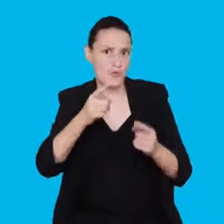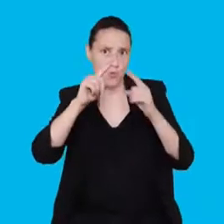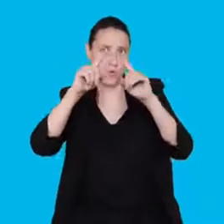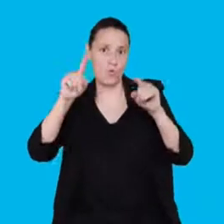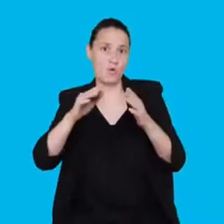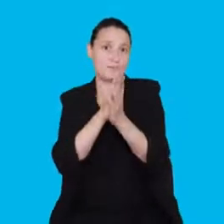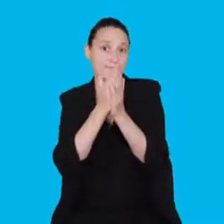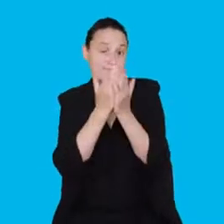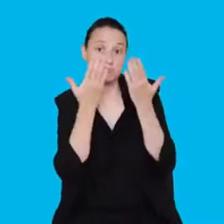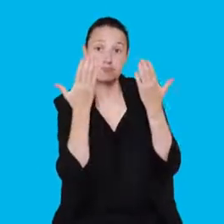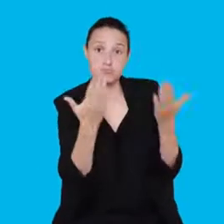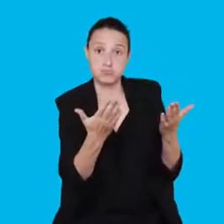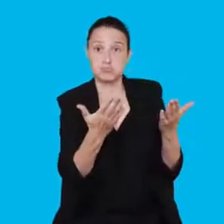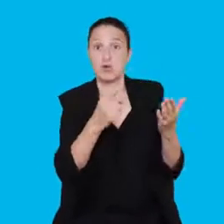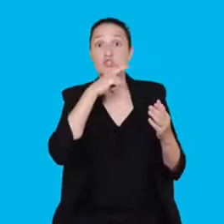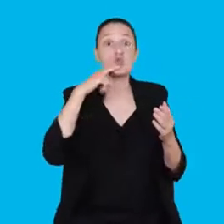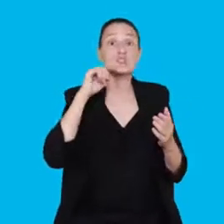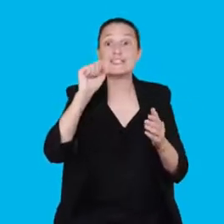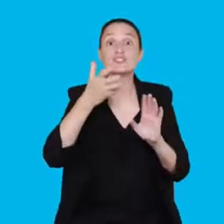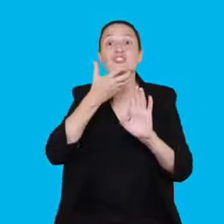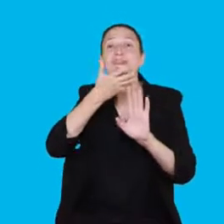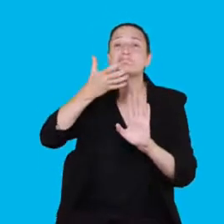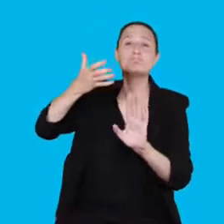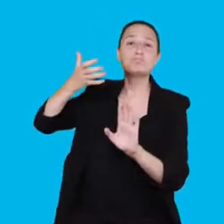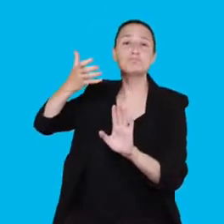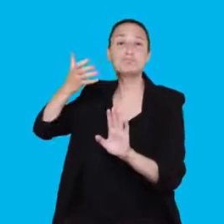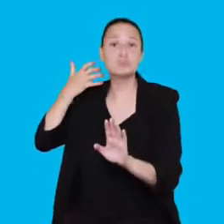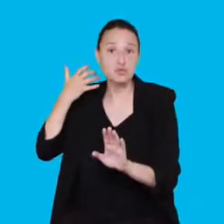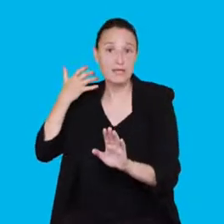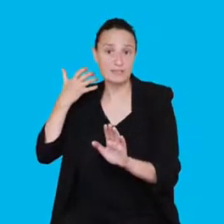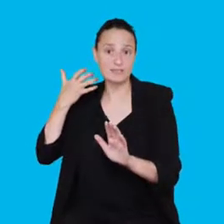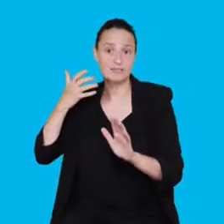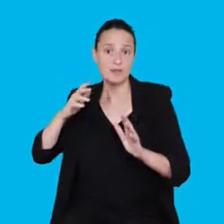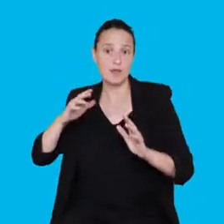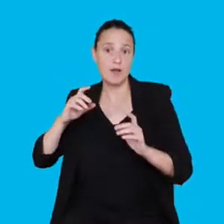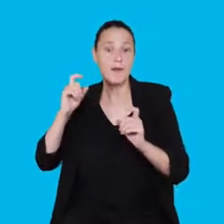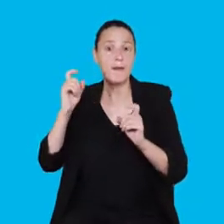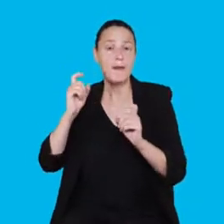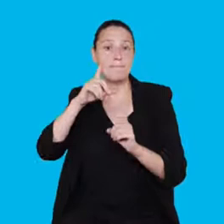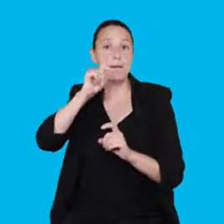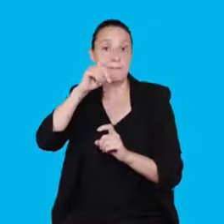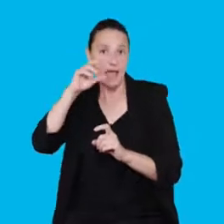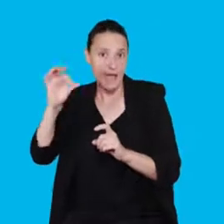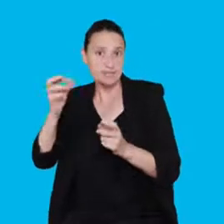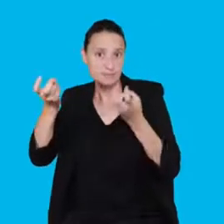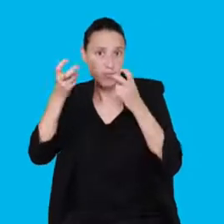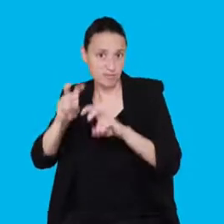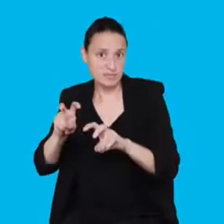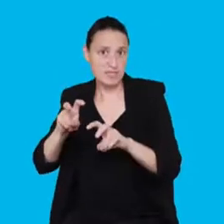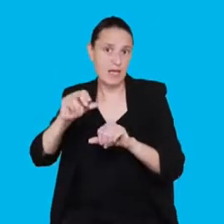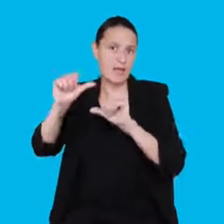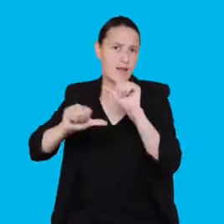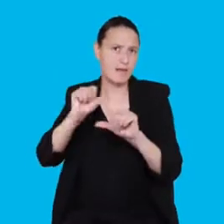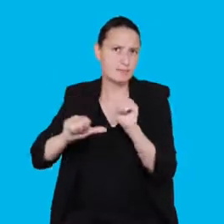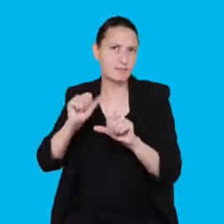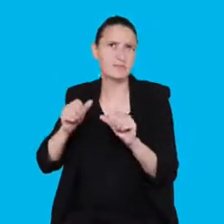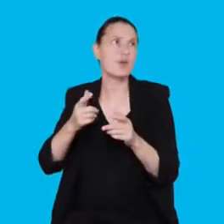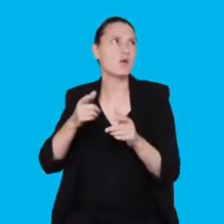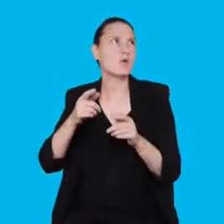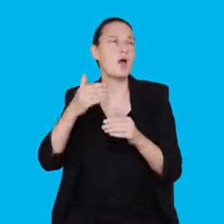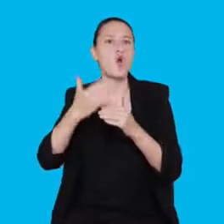jeszcze socjalistyczne sprzed, prawda, powstania Polskiej Partii Socjalistycznej z lat, końca